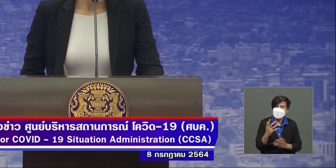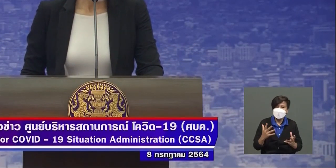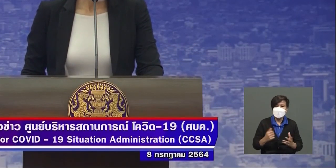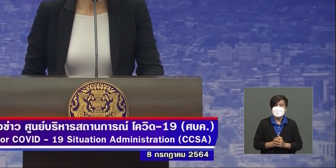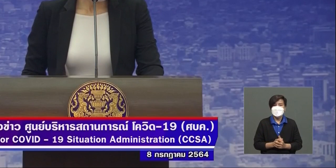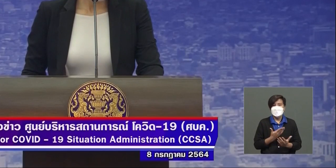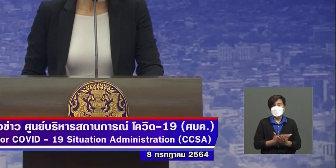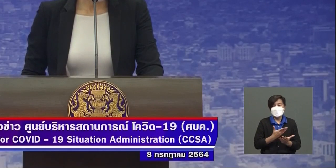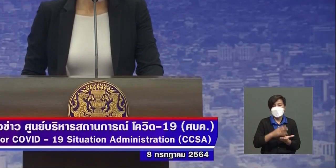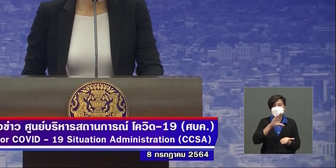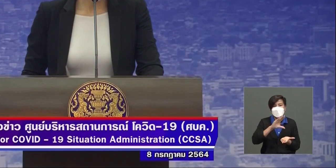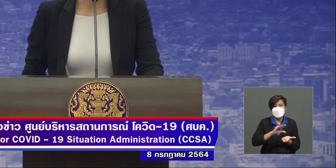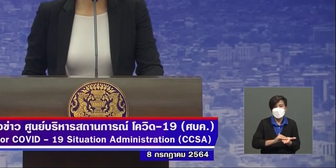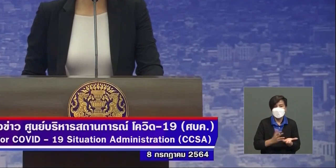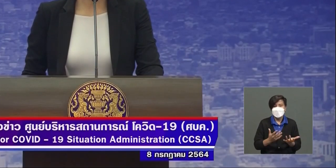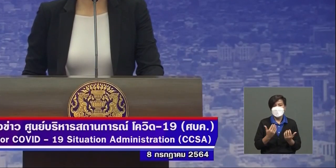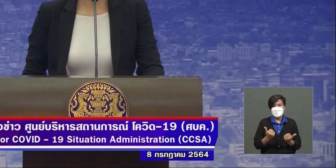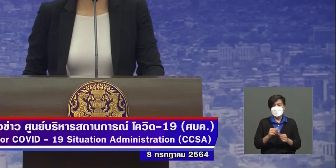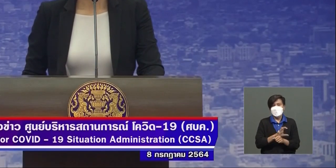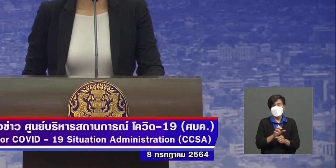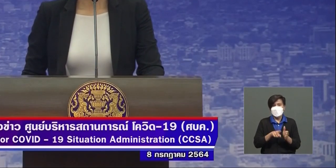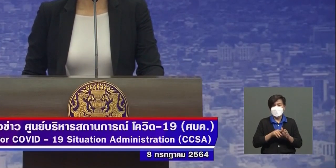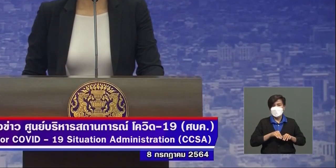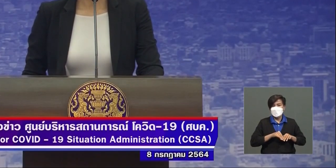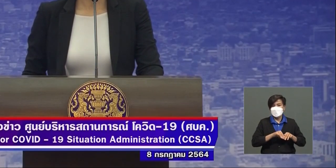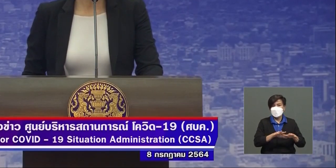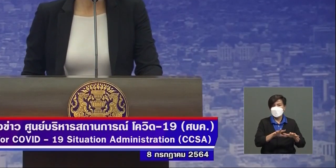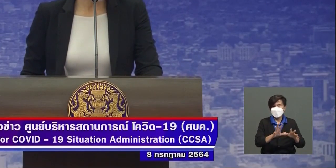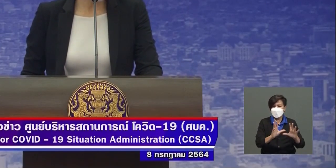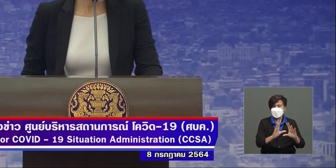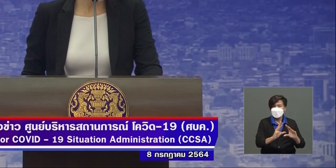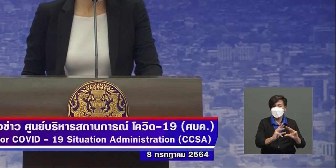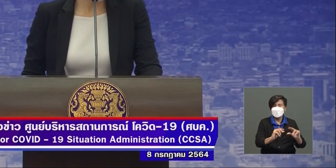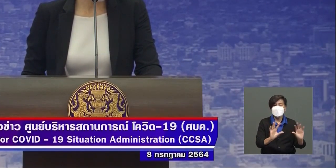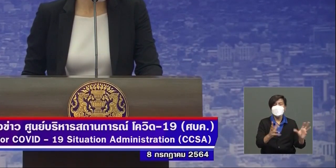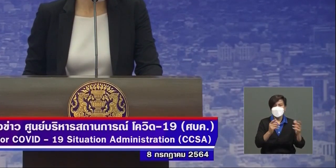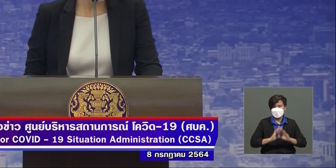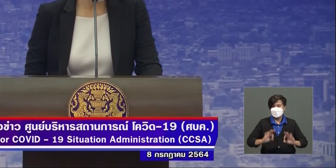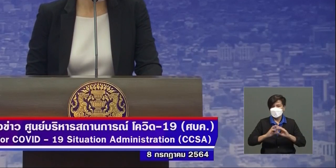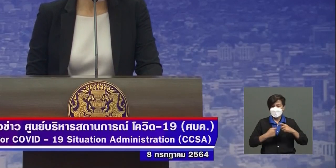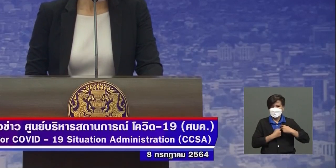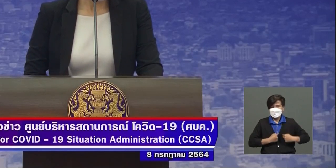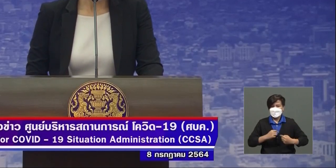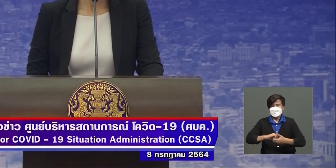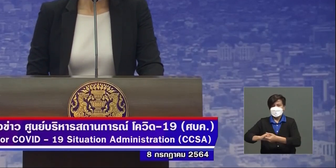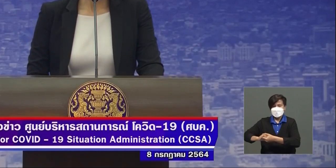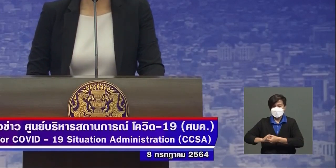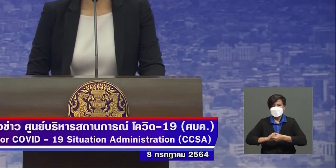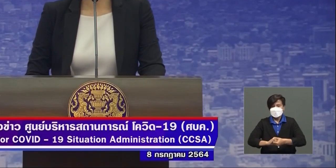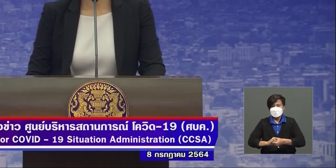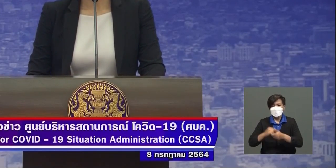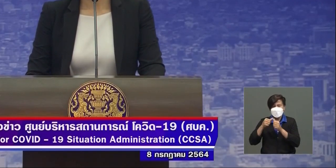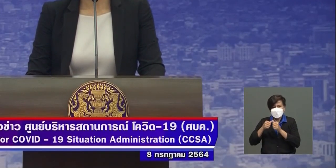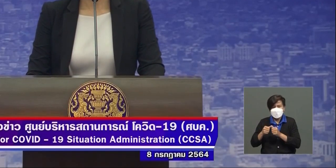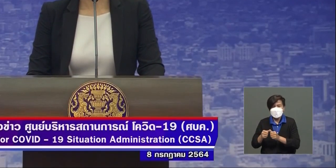ว่าไม่แนะนำให้เดินทางส่วนที่มีข่าวว่าบางคนขณะนี้รอผลตรวจแล้วก็เดินทางข้ามจังหวัดไปแล้วบอก